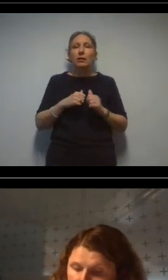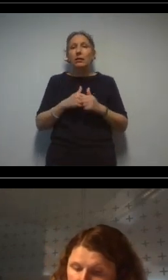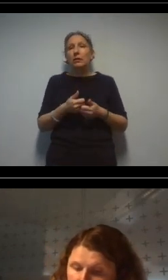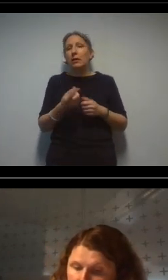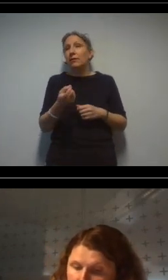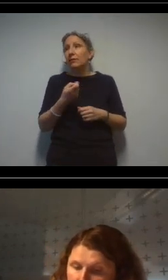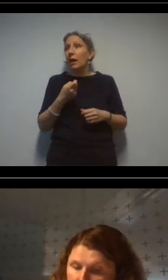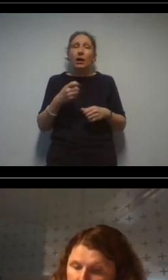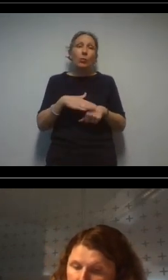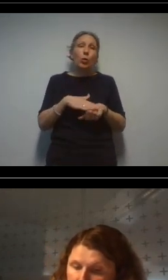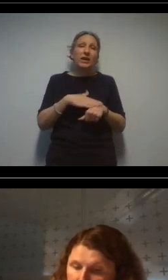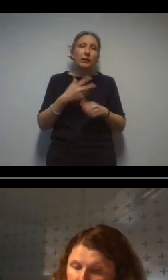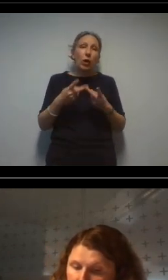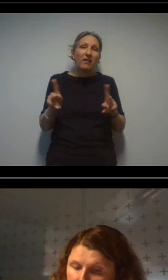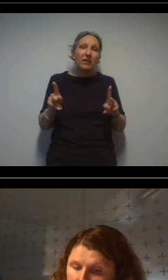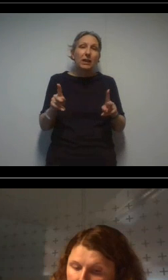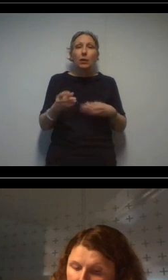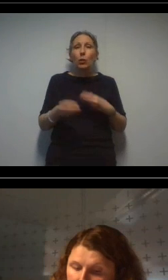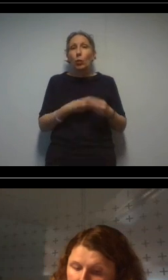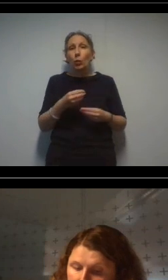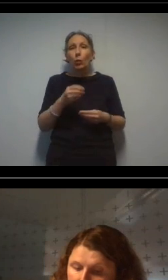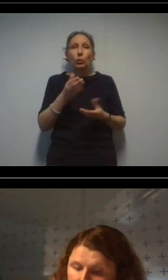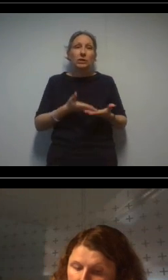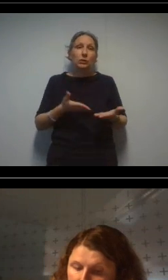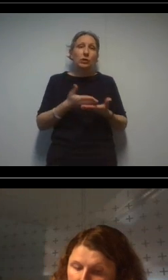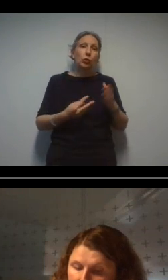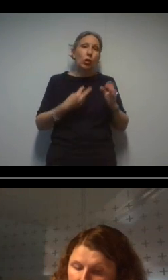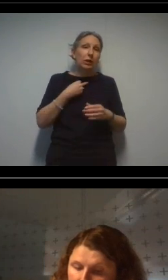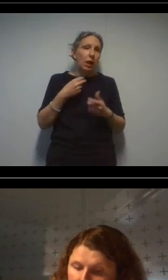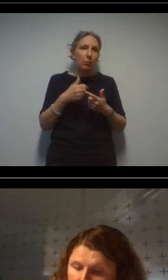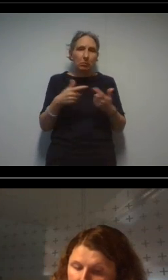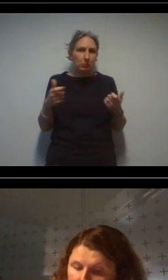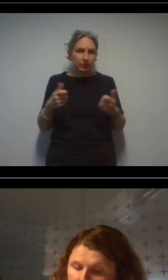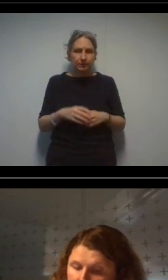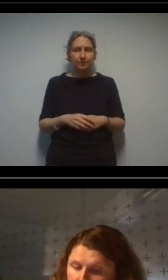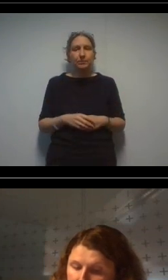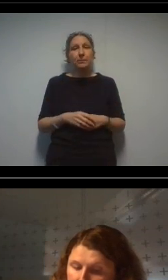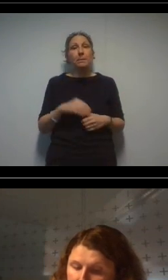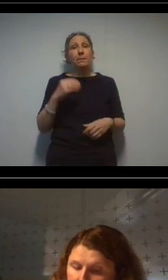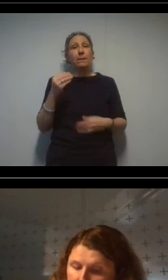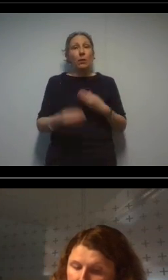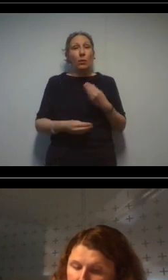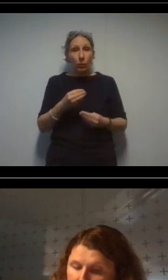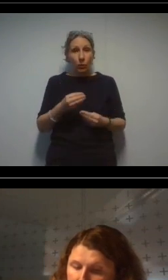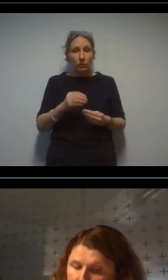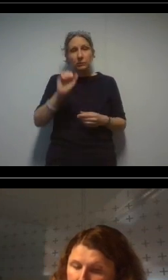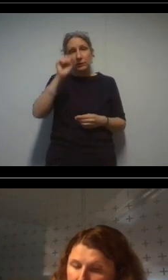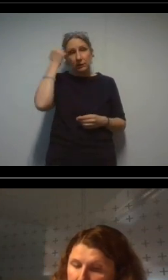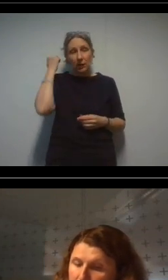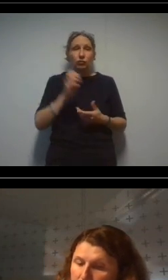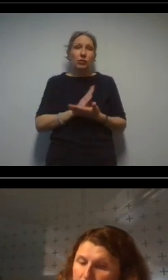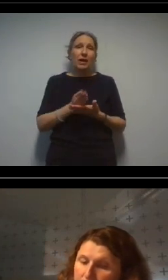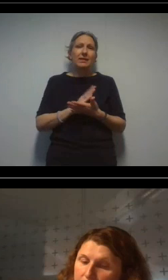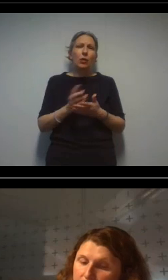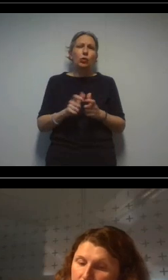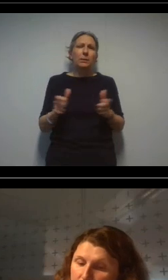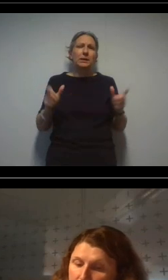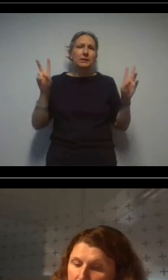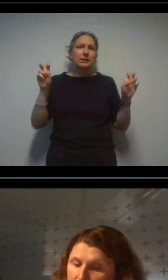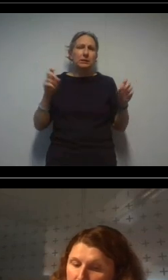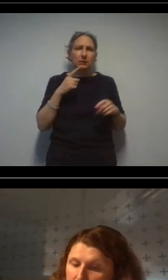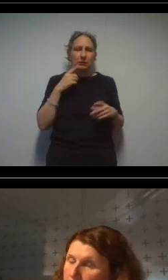autre partenariat ou jeune en situation de handicap. Mais sinon, on fait les stages inter-entreprises en se disant, OK, en fait, on va